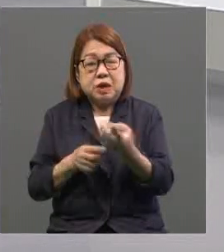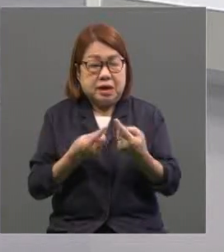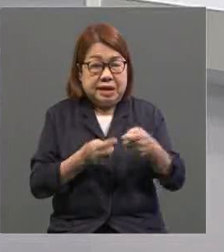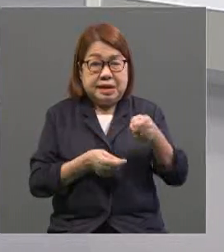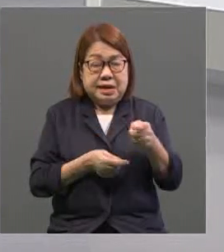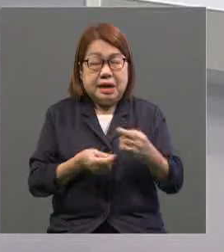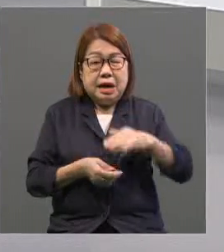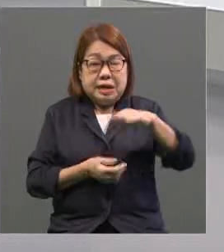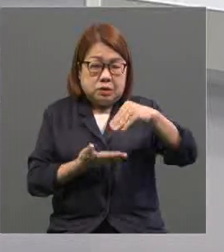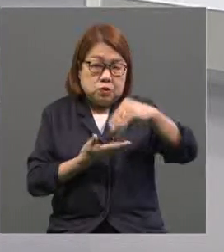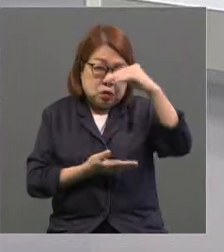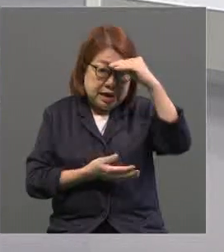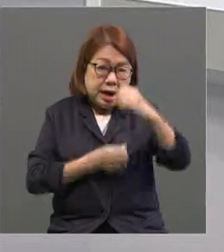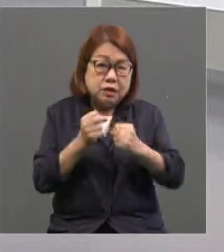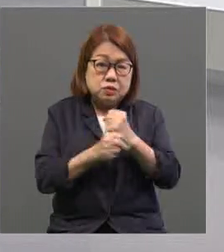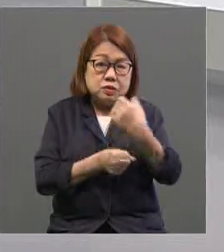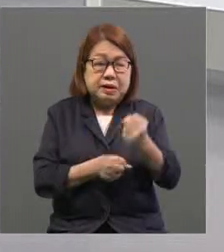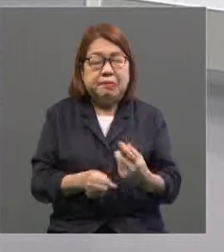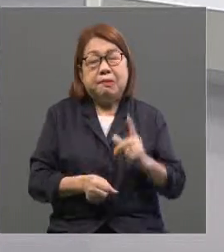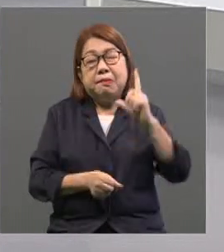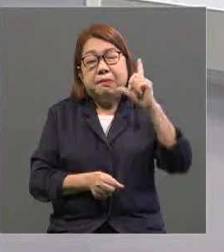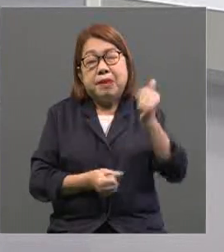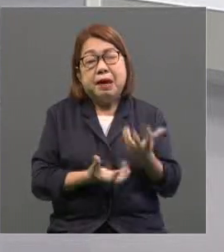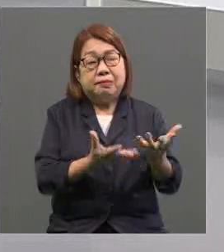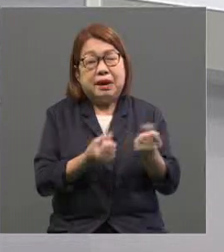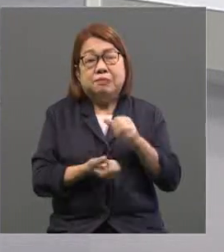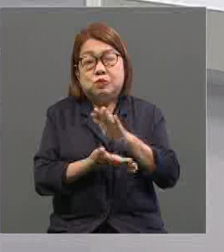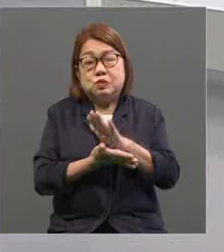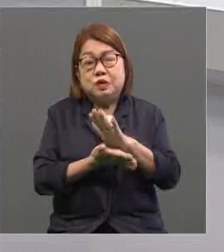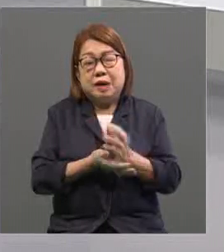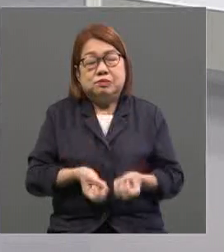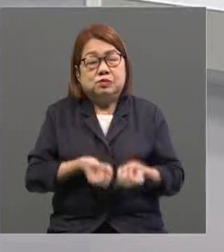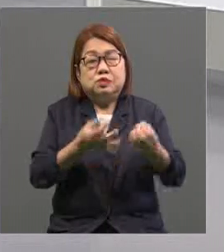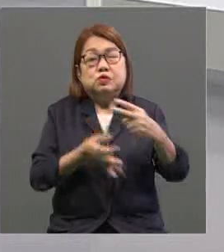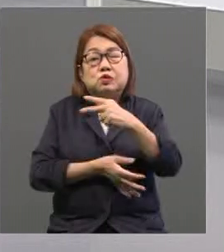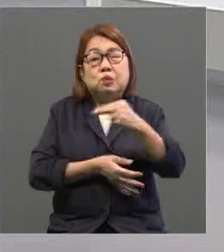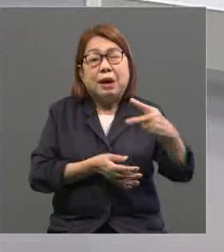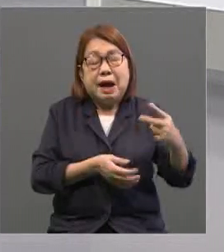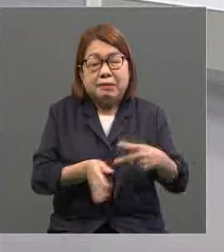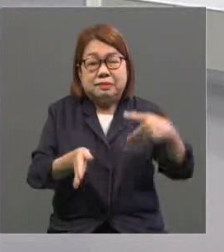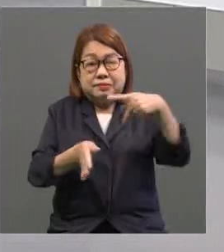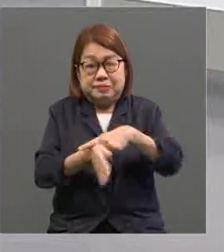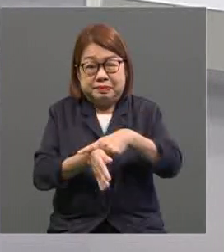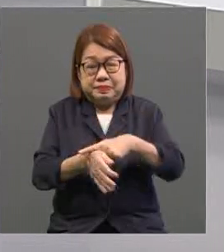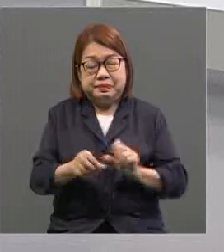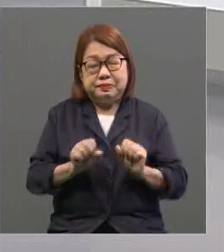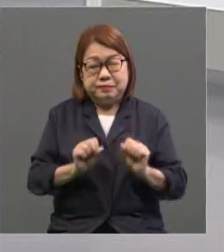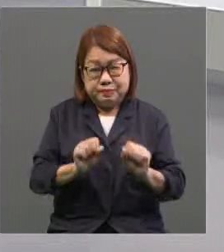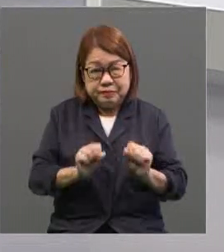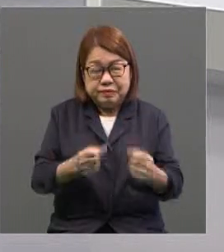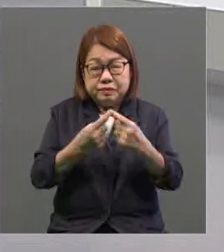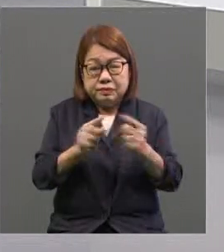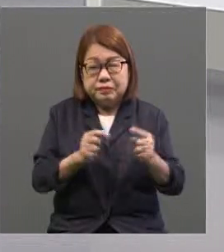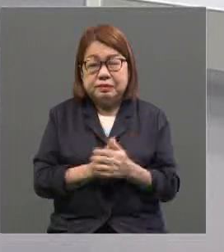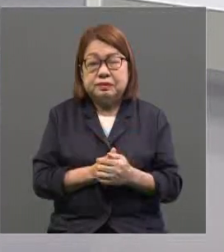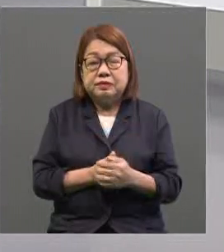10ขวบคุณแม่เนี่ยผ่าซ้อนมอเตอร์ไซค์กลับจากโรงเรียนกำลังจะพาไปส่งว่ายน้ำปรากฏว่าถูกรถมินิบัสชน